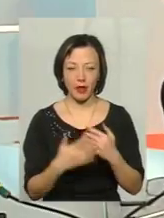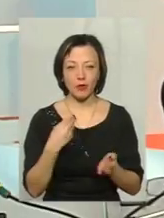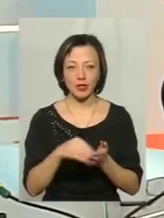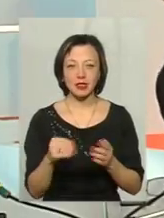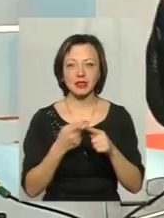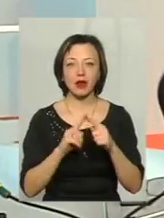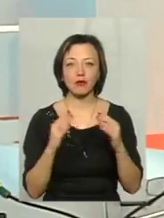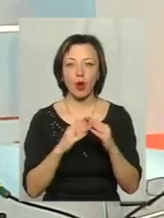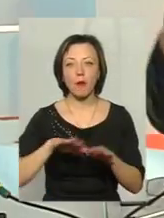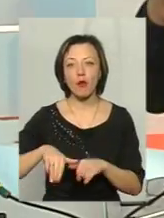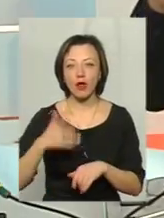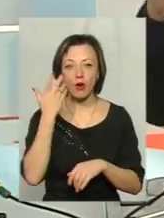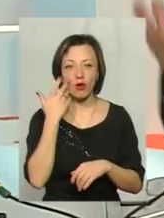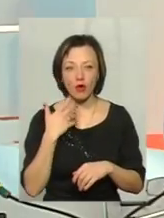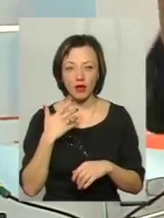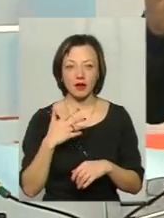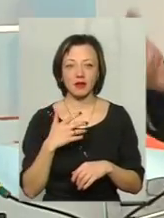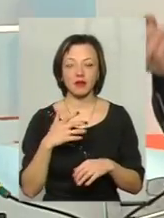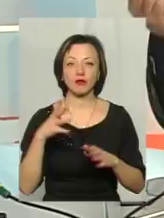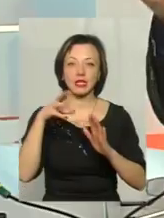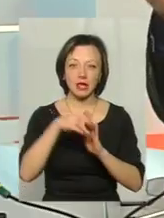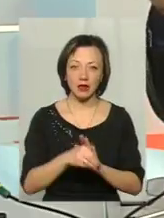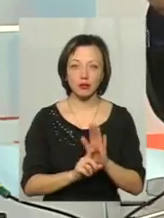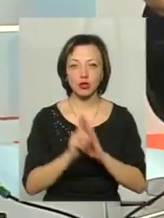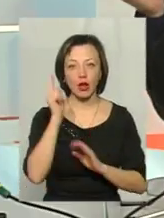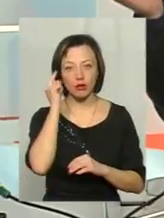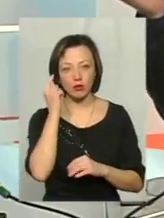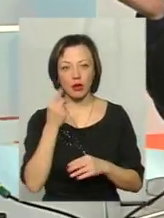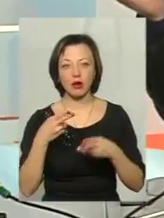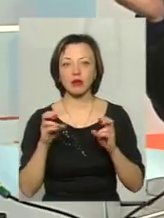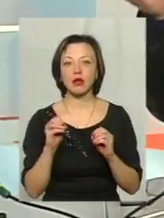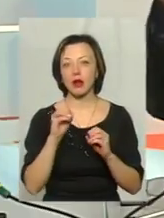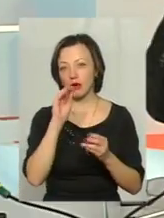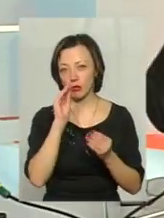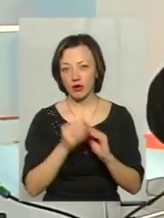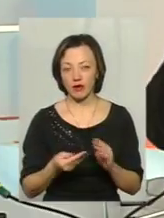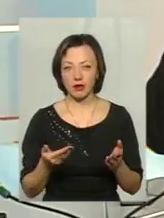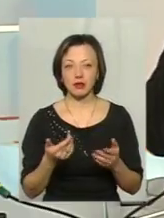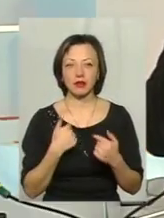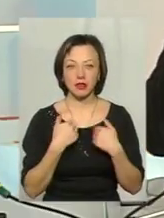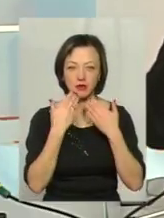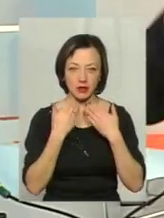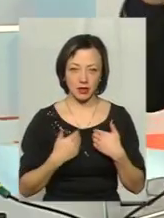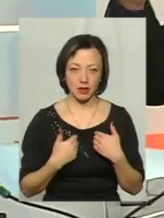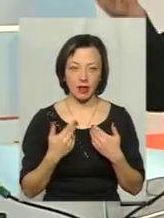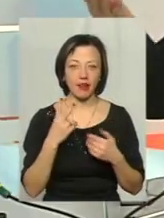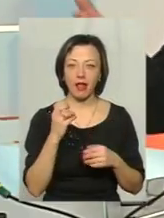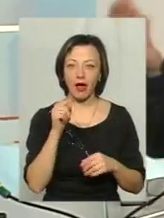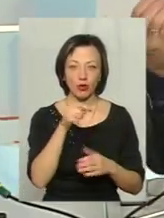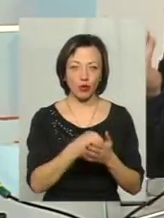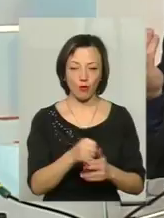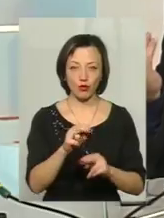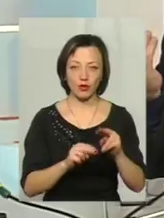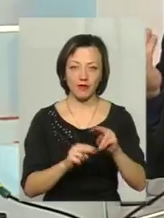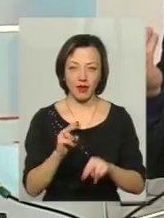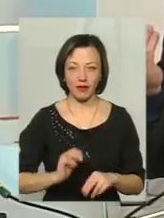цей будинок. Потім, коли вже вселилися, вже потім починають почекати, а де ховатися. І вже тоді до нас звертається. Не до будівельника